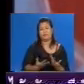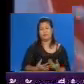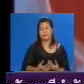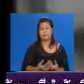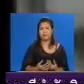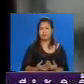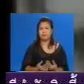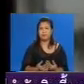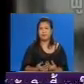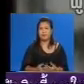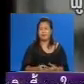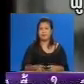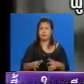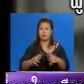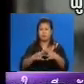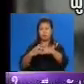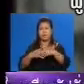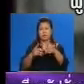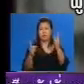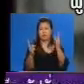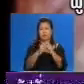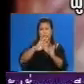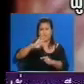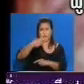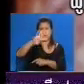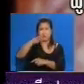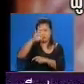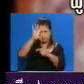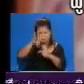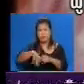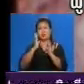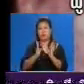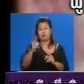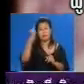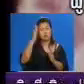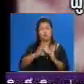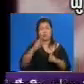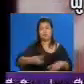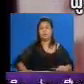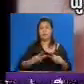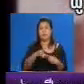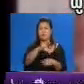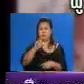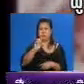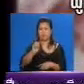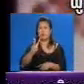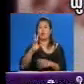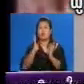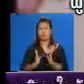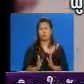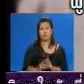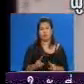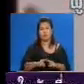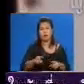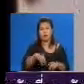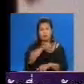ผู้ติดเชือ ไ้วัดใหญ่ซ้ายพัใหม่สูงเกือบ 44,000 คนและมีผู้เสียชีวิถึง 302 คนแต่ศ